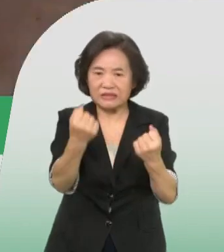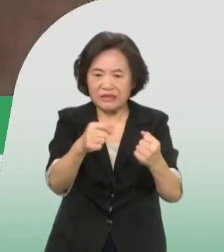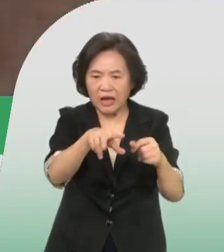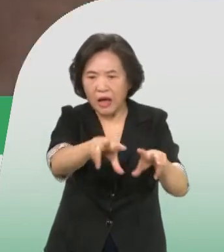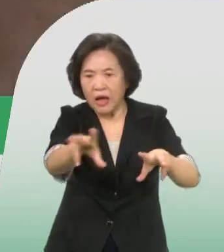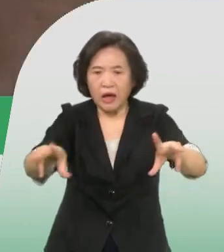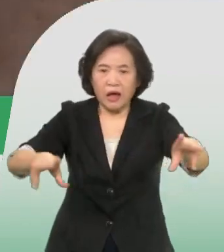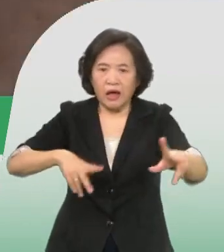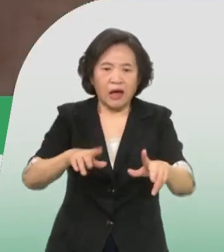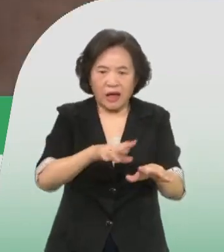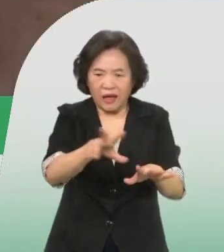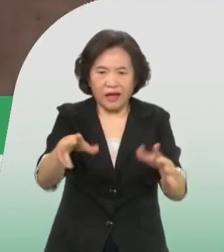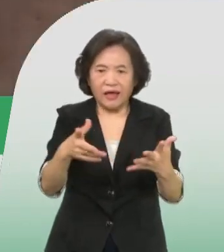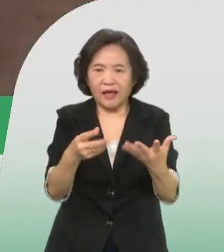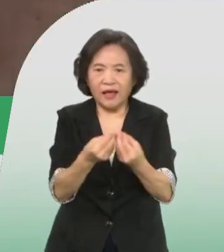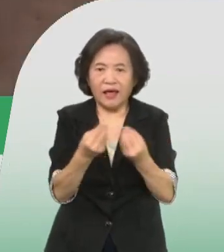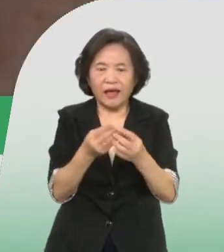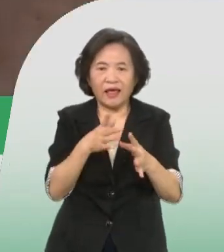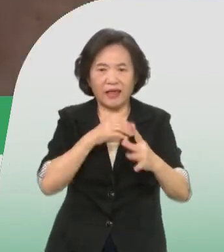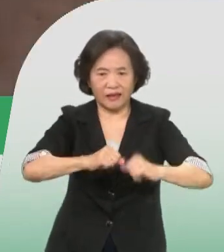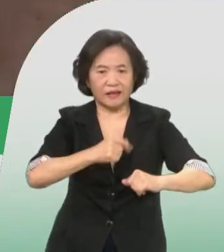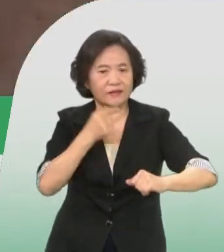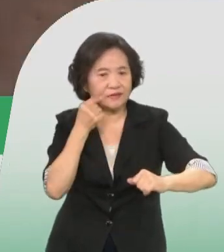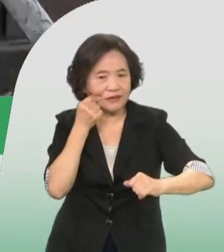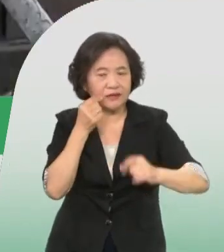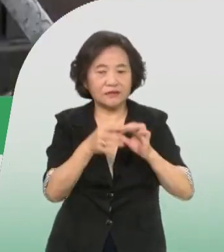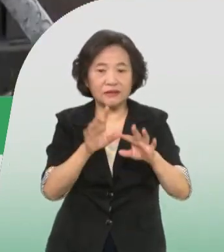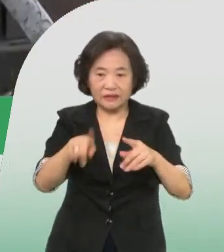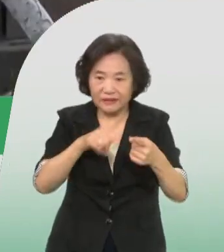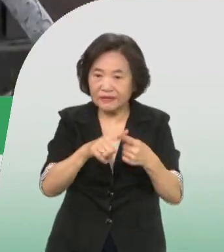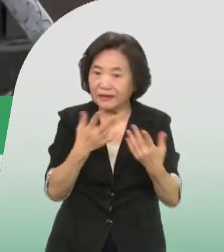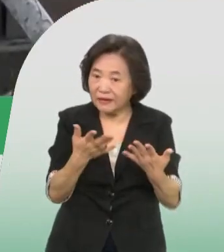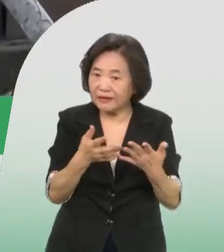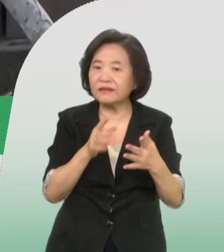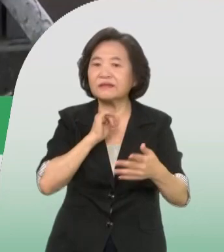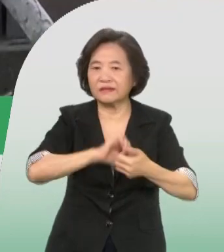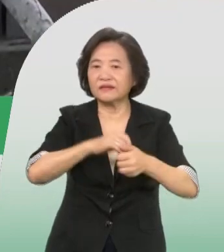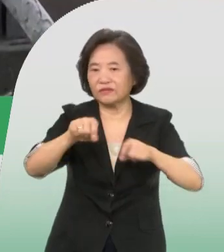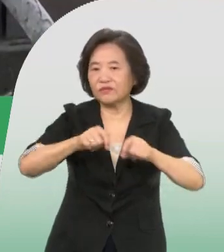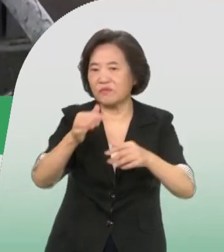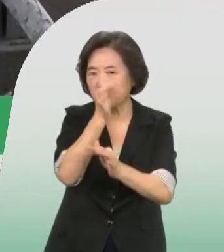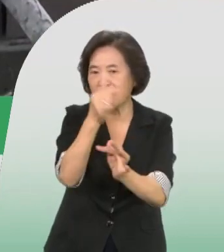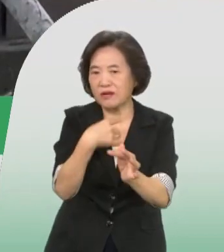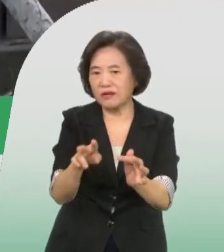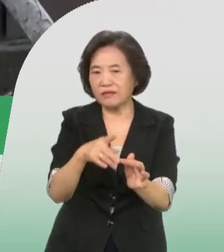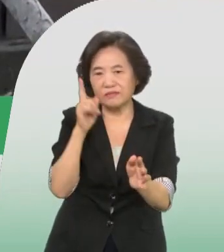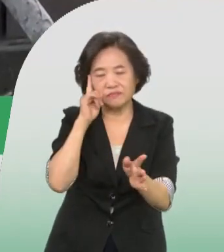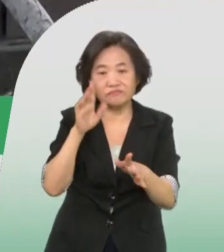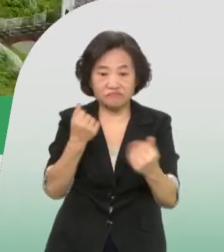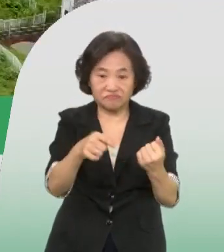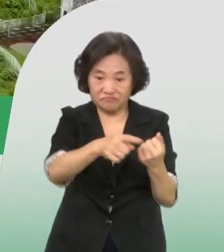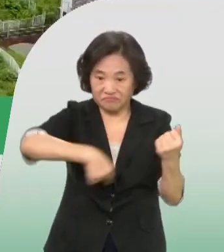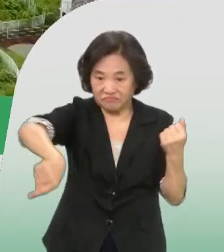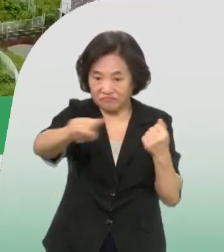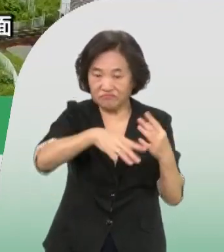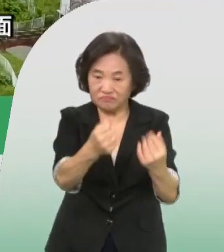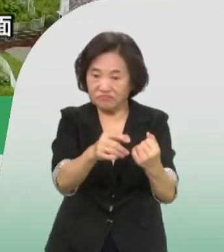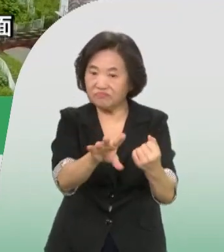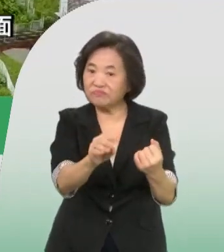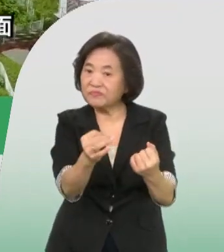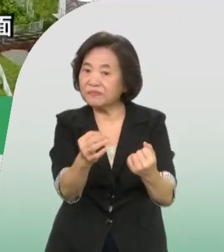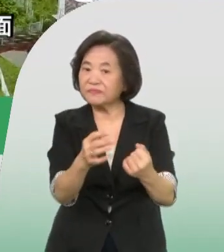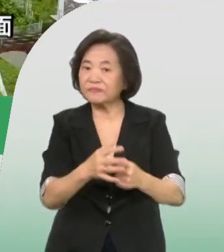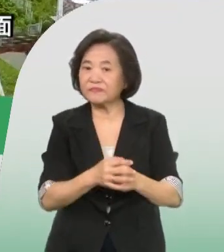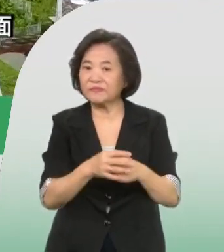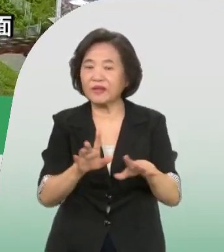成这个影响。那我们其实基金会想的其实是说，应该先透过一个比较整体的规划来去判断说，这个奇力它承载量是多少。 宽团